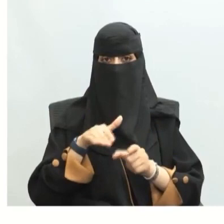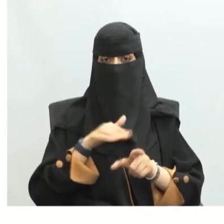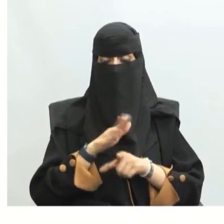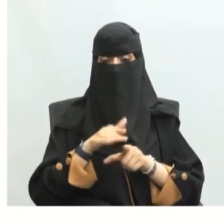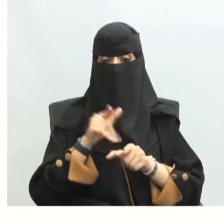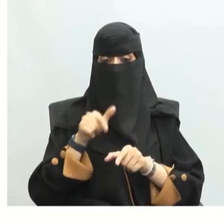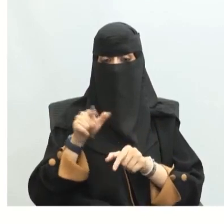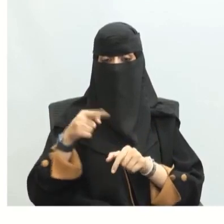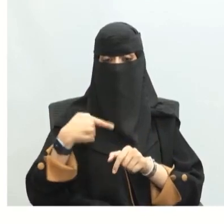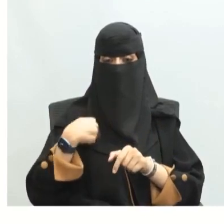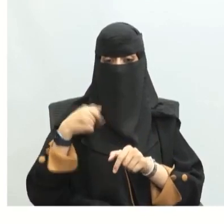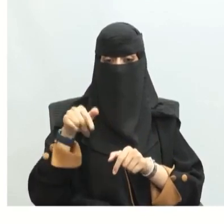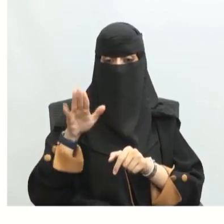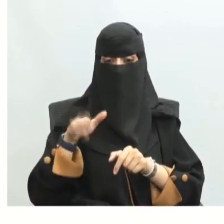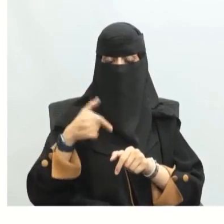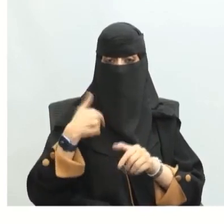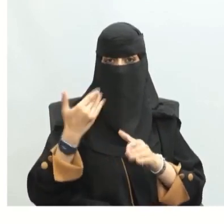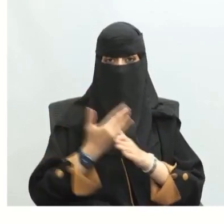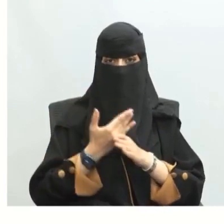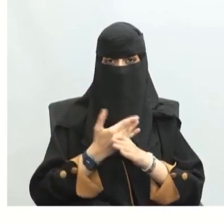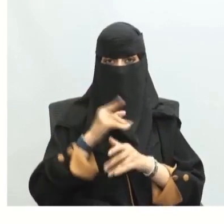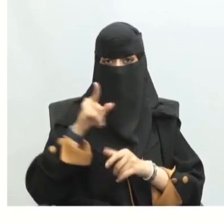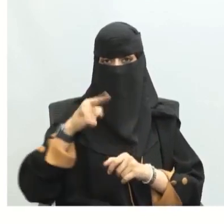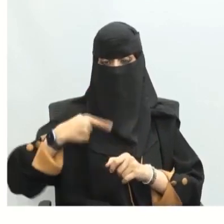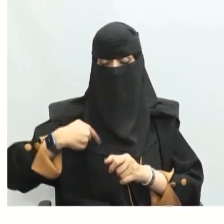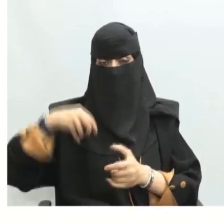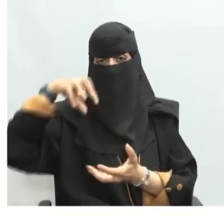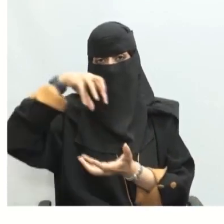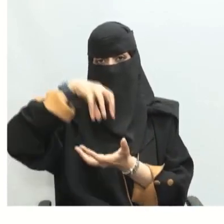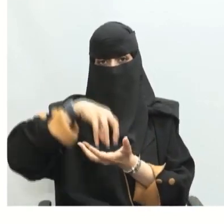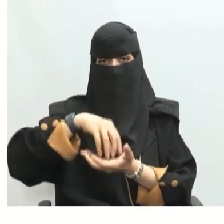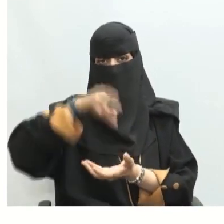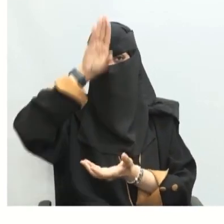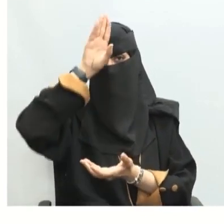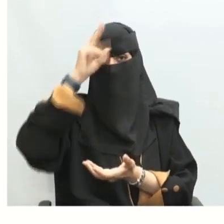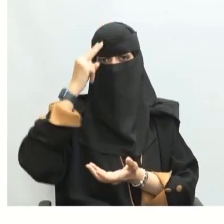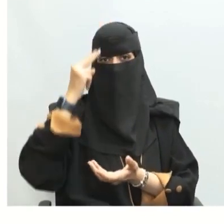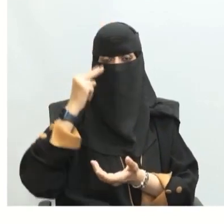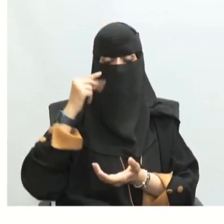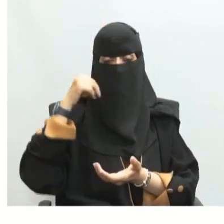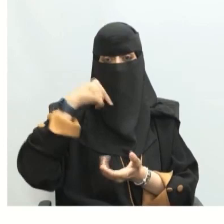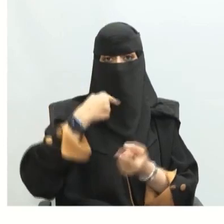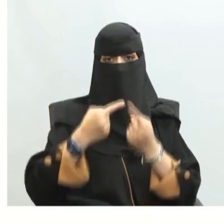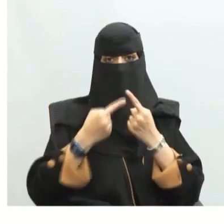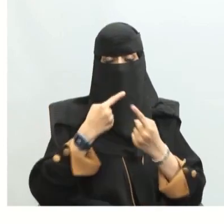ولذلك سمي بمركز الملك عبد العزيز للحوار الوطني